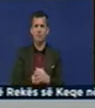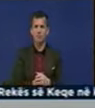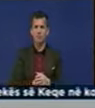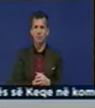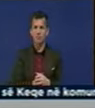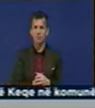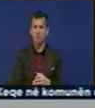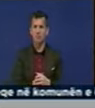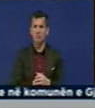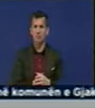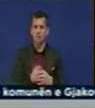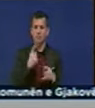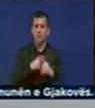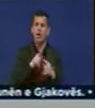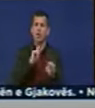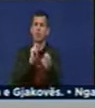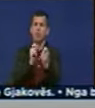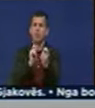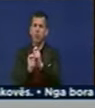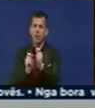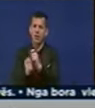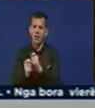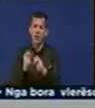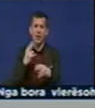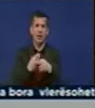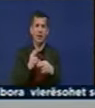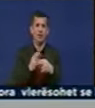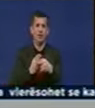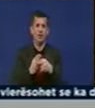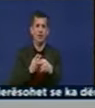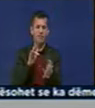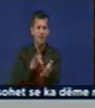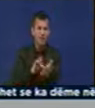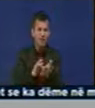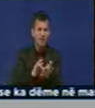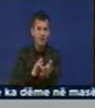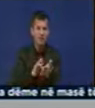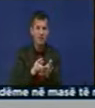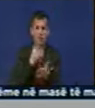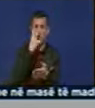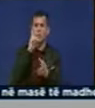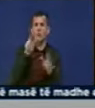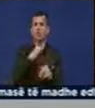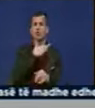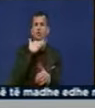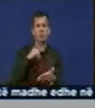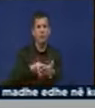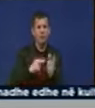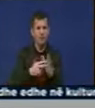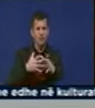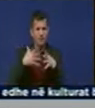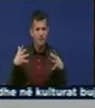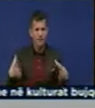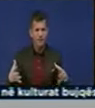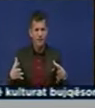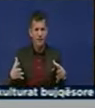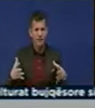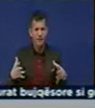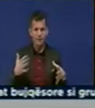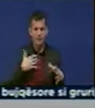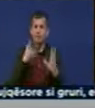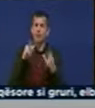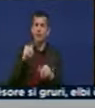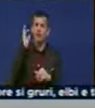Kalojnë edhe deri tek deformimet e emrave të vendbanimeve dhe kjo na sjell shumë probleme kur kemi femra